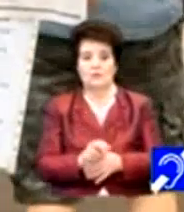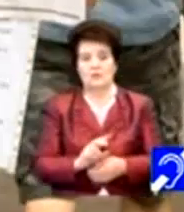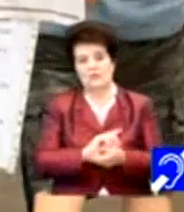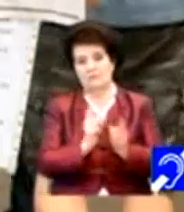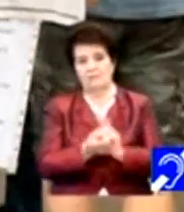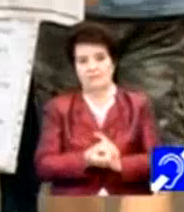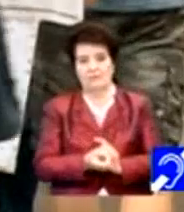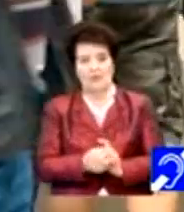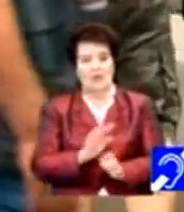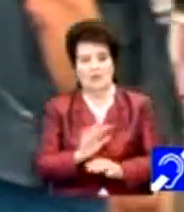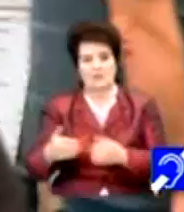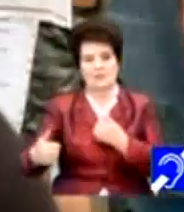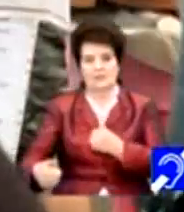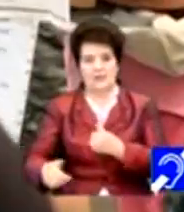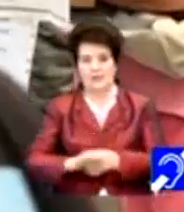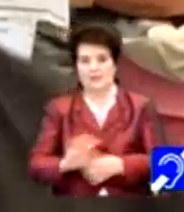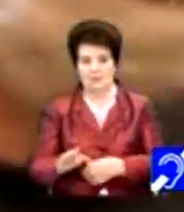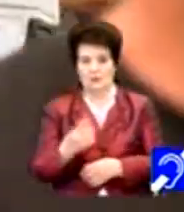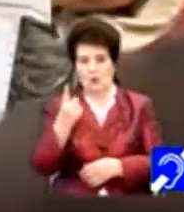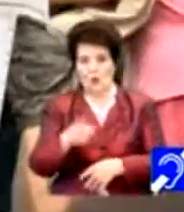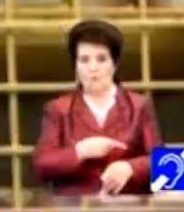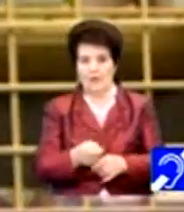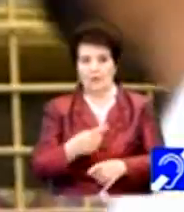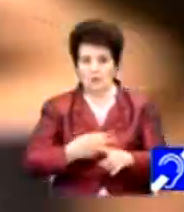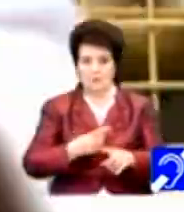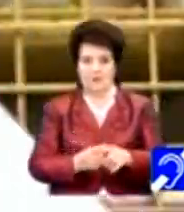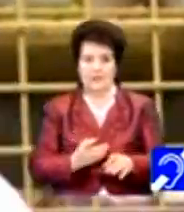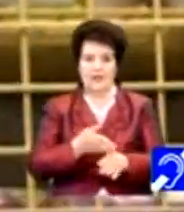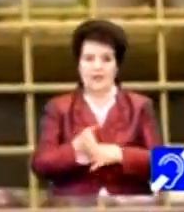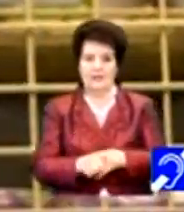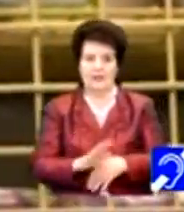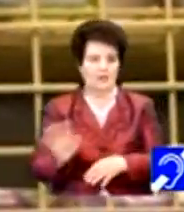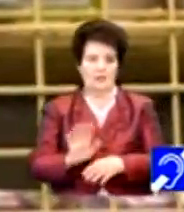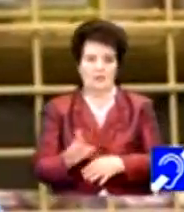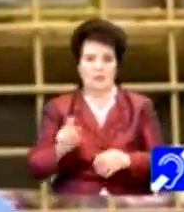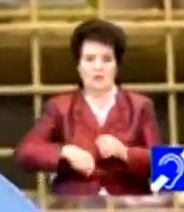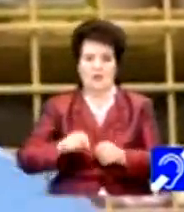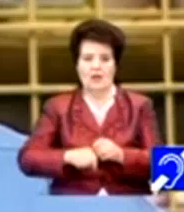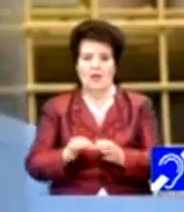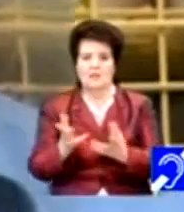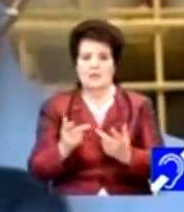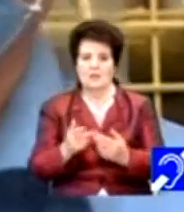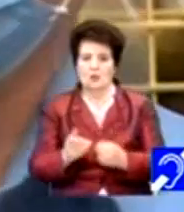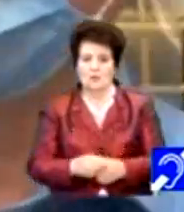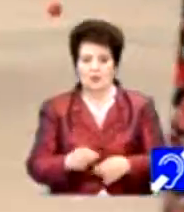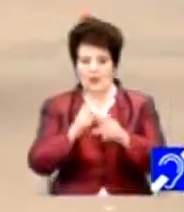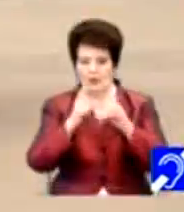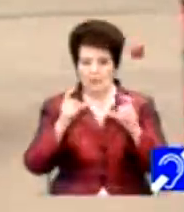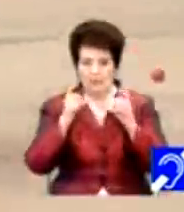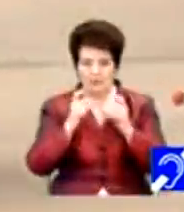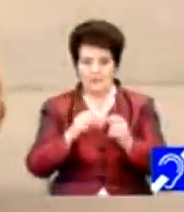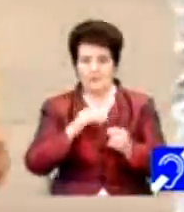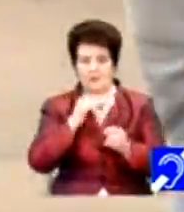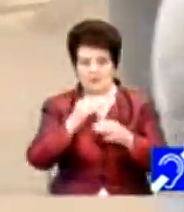dos. Nu păstrează distanța fizică de un metru și jumătate, iar la intrare nu se mai ține cont de numărul vizitatorilor. Masca este dată sub